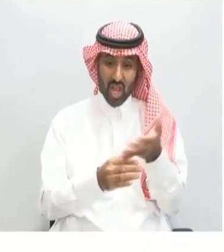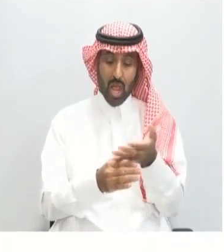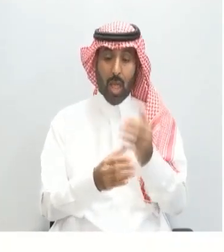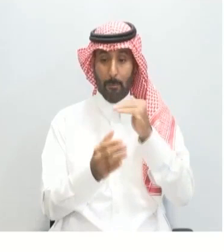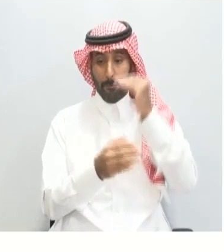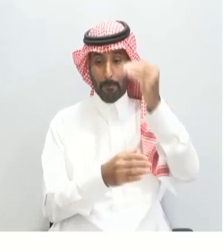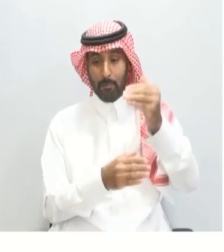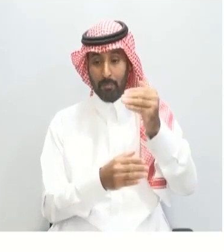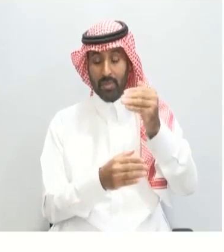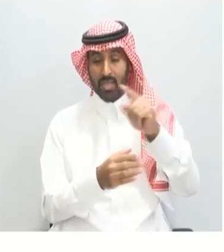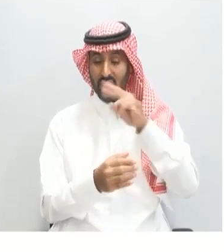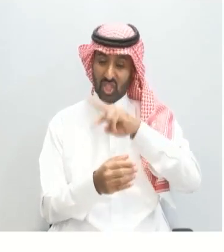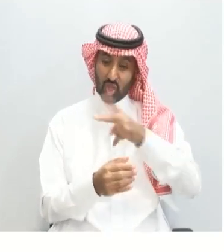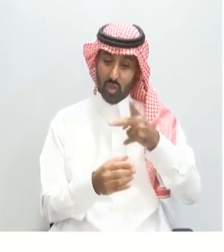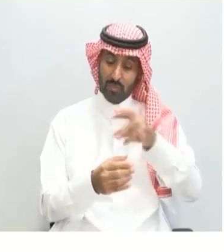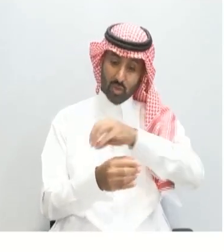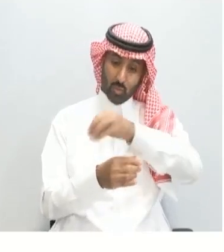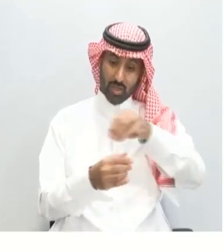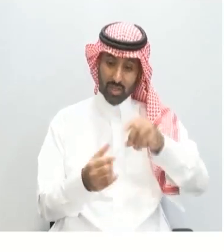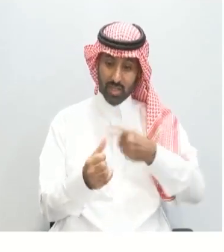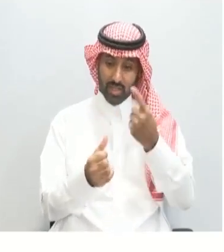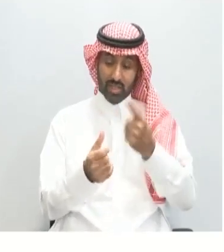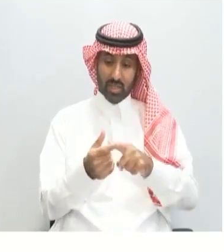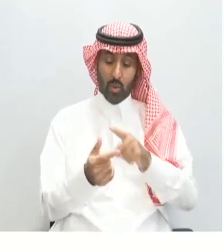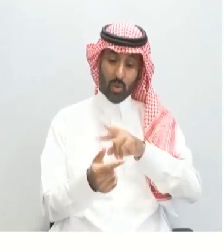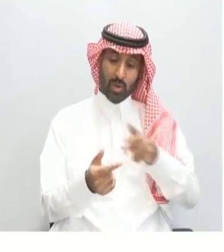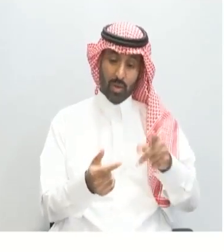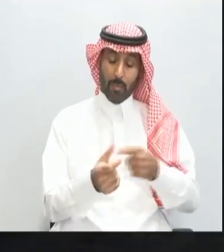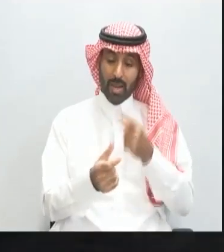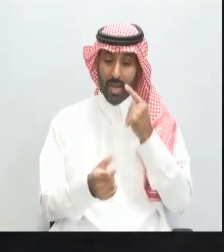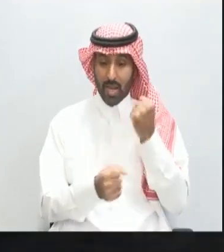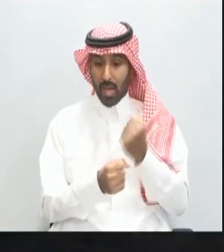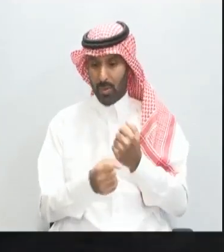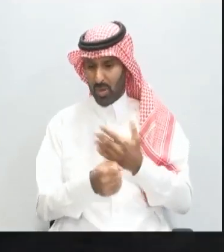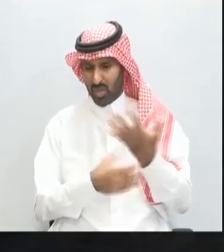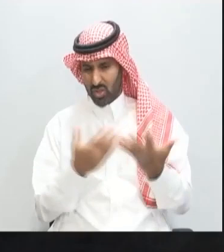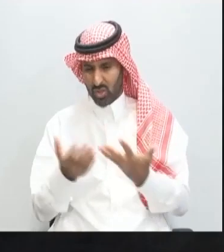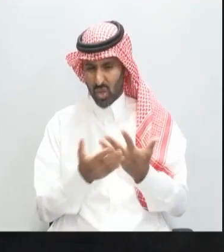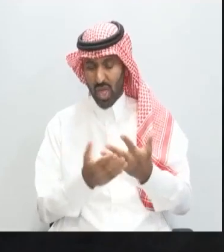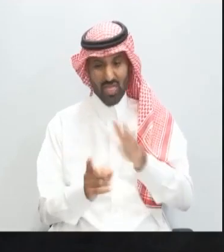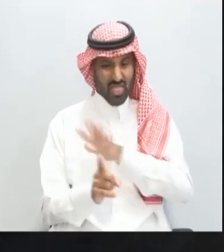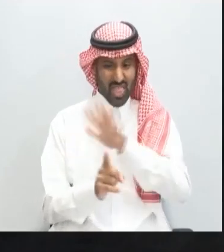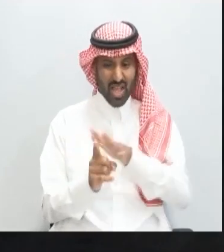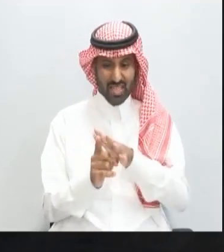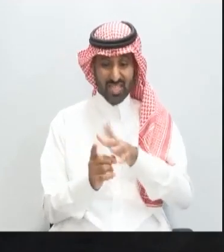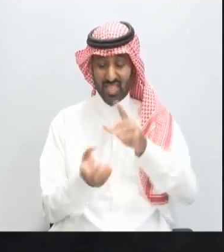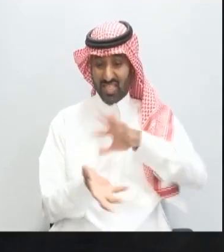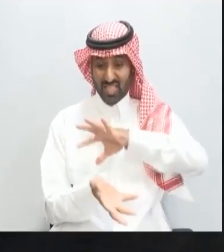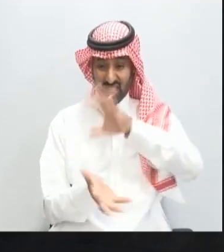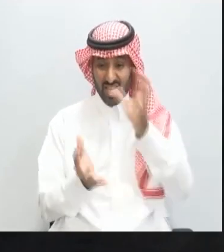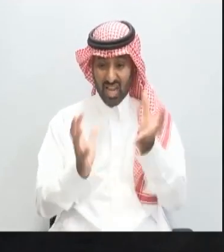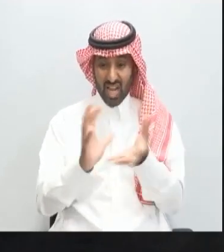لدينا شكلين او مجموعتين او نوعين من العمليات التي تؤثر على شكل